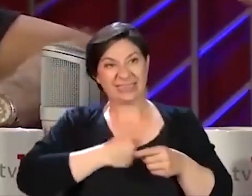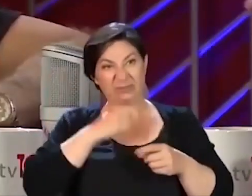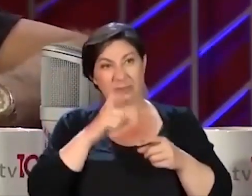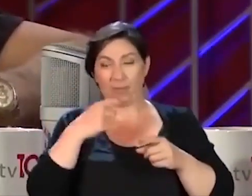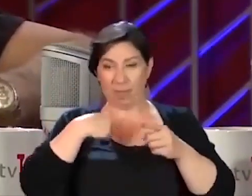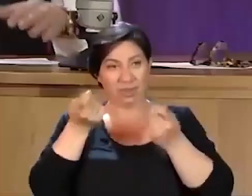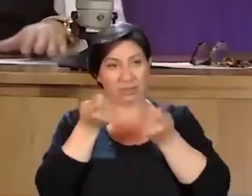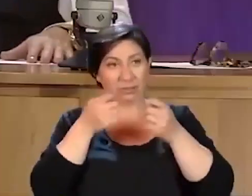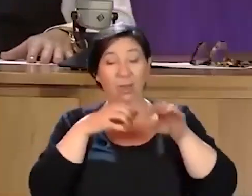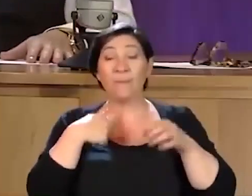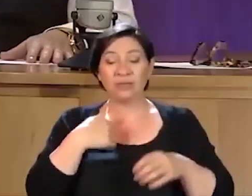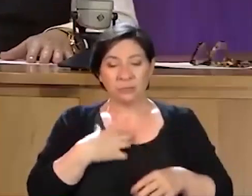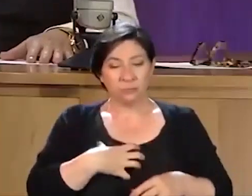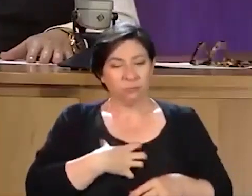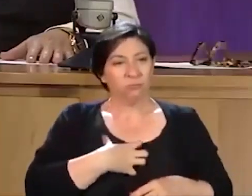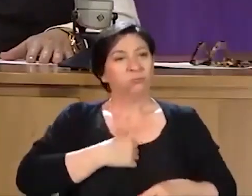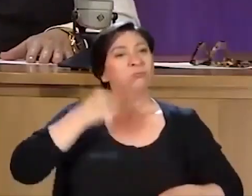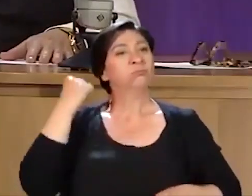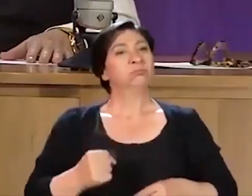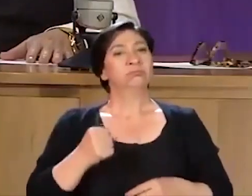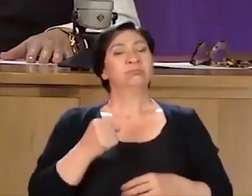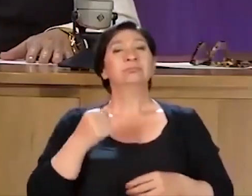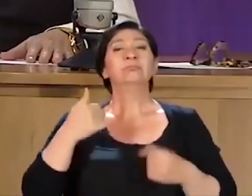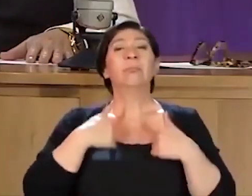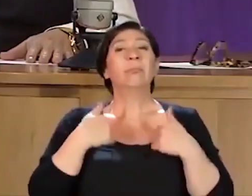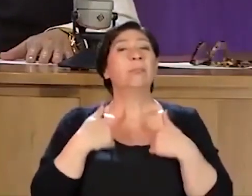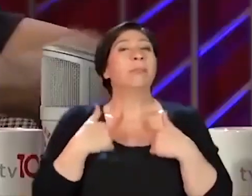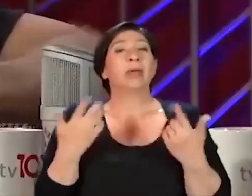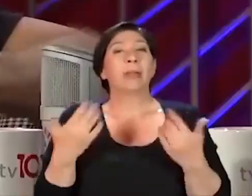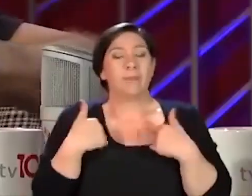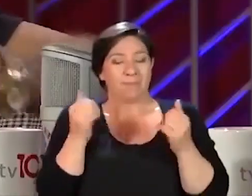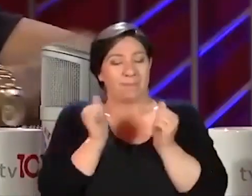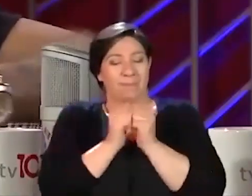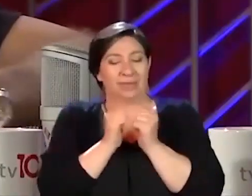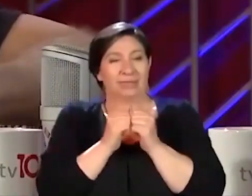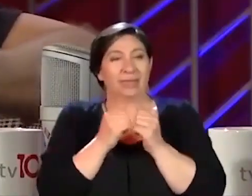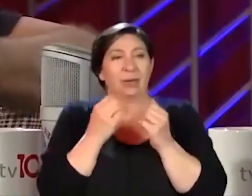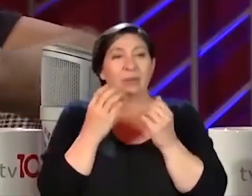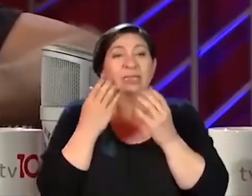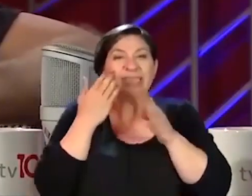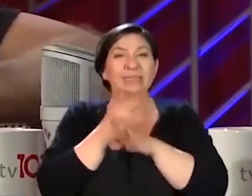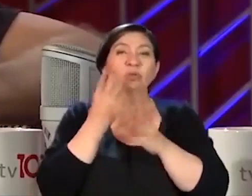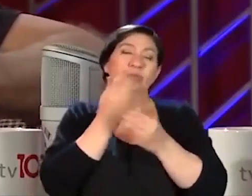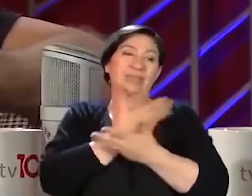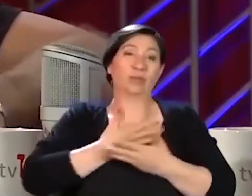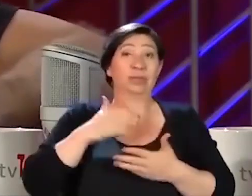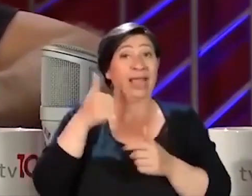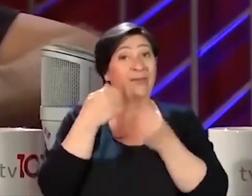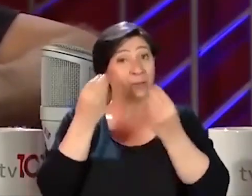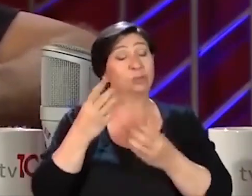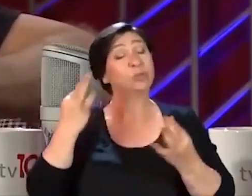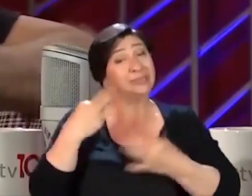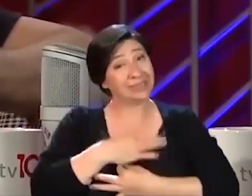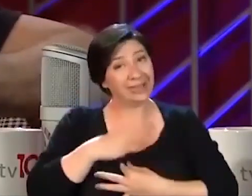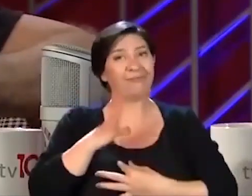vardı ya madem beladan hırsların o öz durumları O bir bana benimle birlikte çok seviyorum İnanılmaz değer veriyorum çok